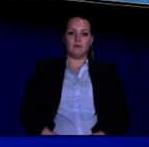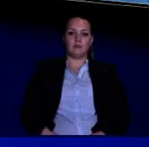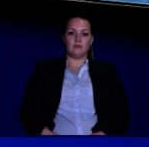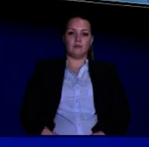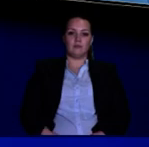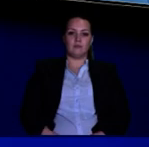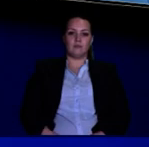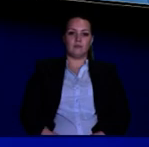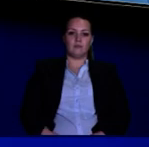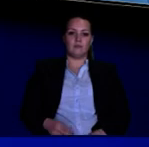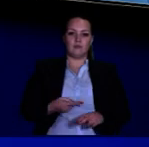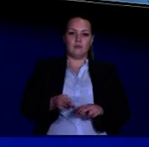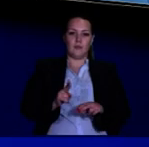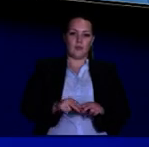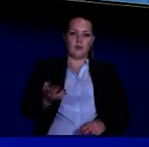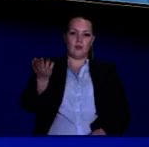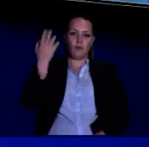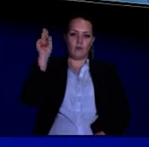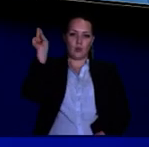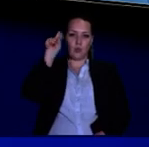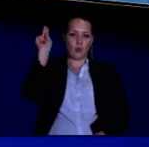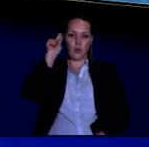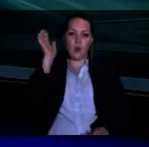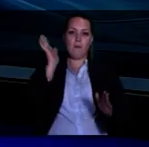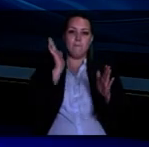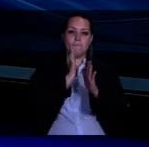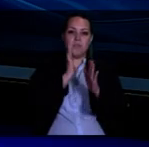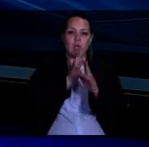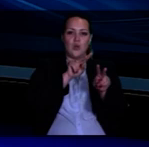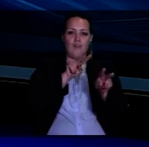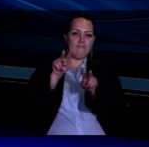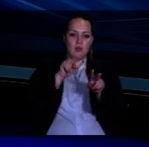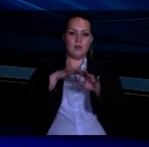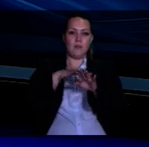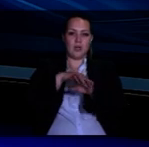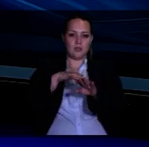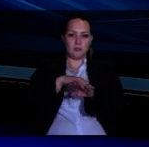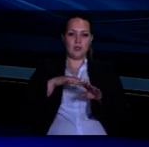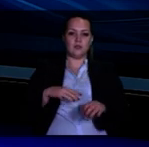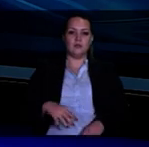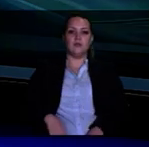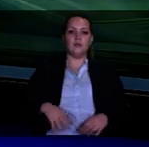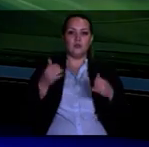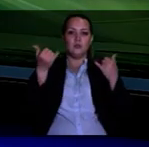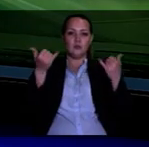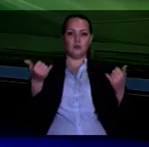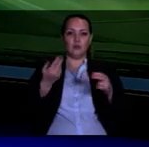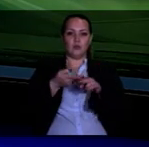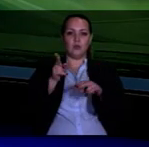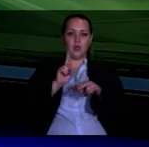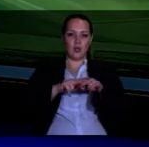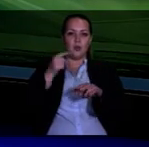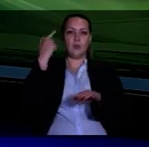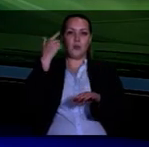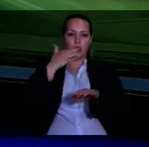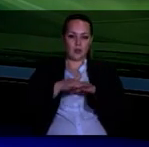вы сталкивались на уроках природоведения, математики, а сегодня это